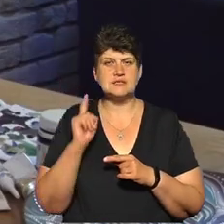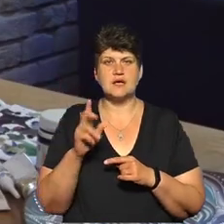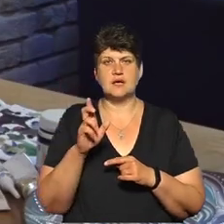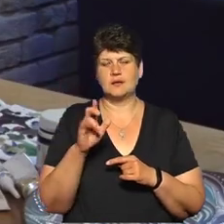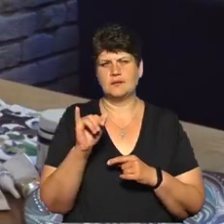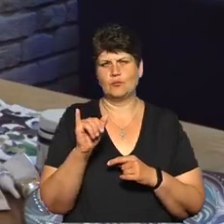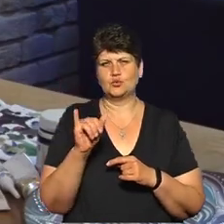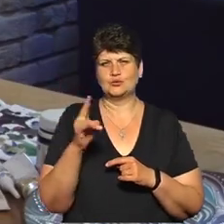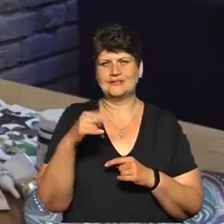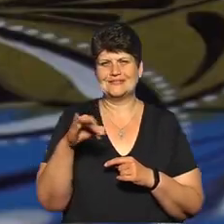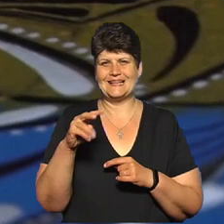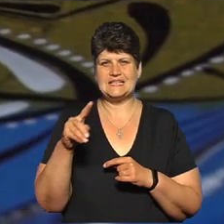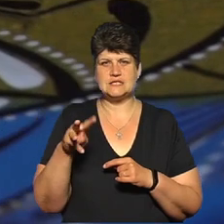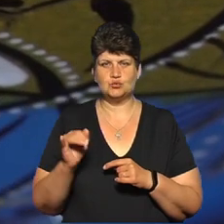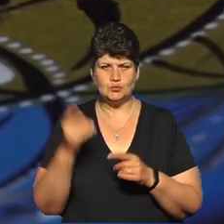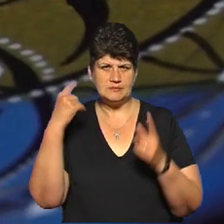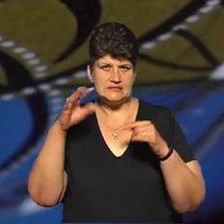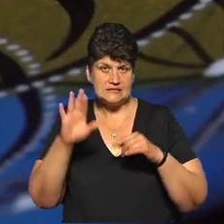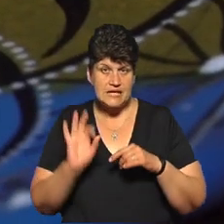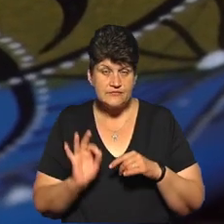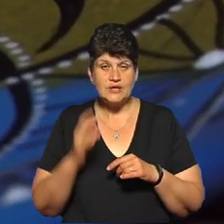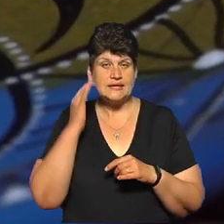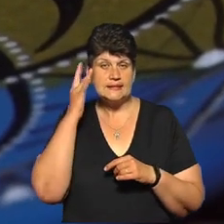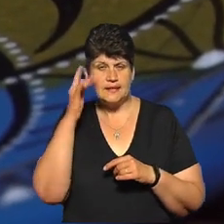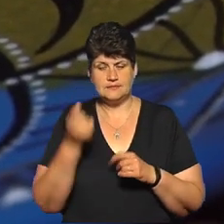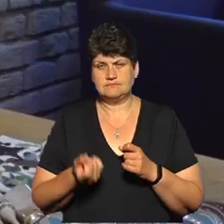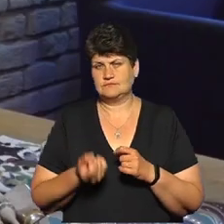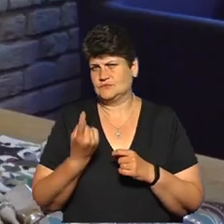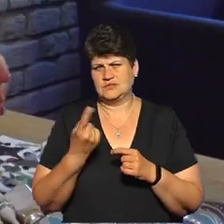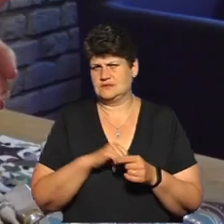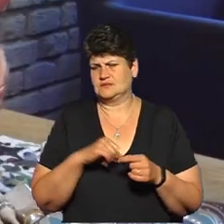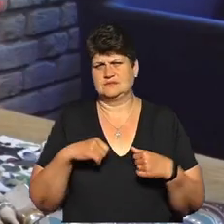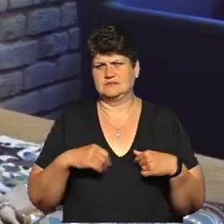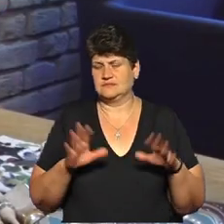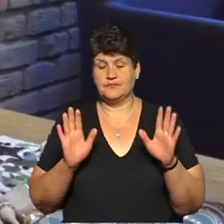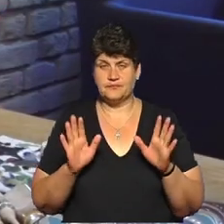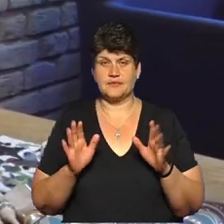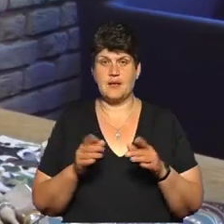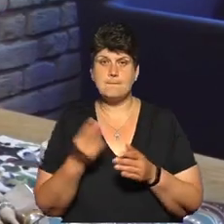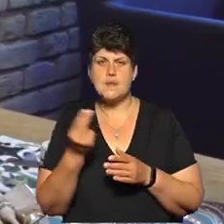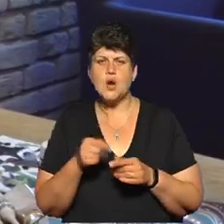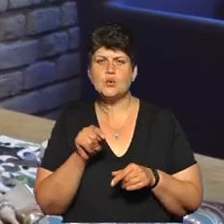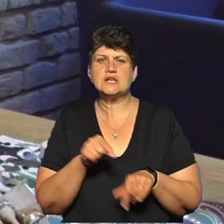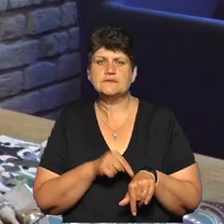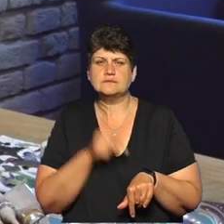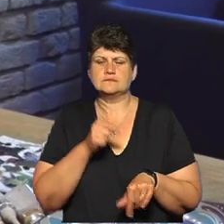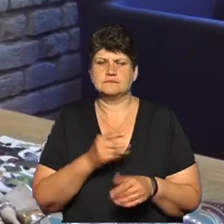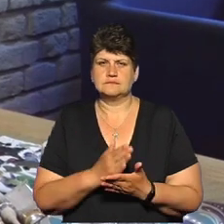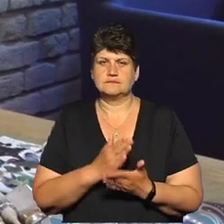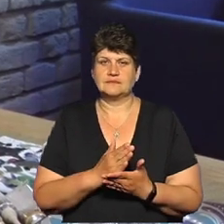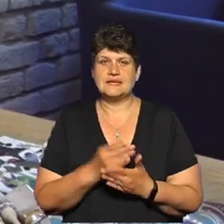майстриня. Ідеї візерунків, каже, народжуються вже у процесі. Малює те, що відчуває. Це все набір геометричних